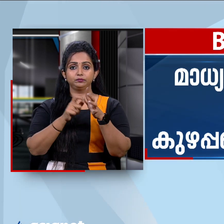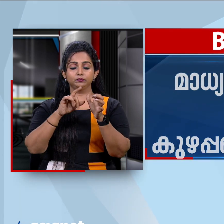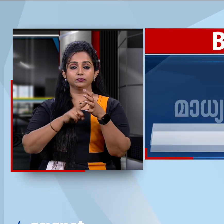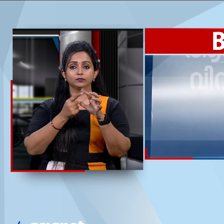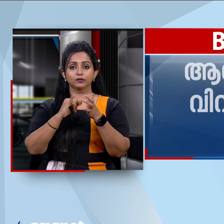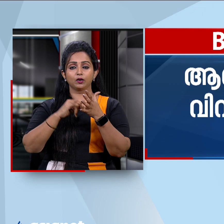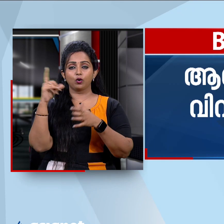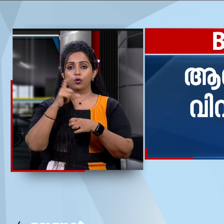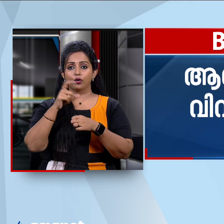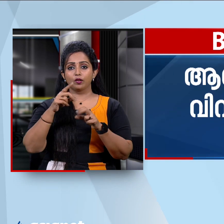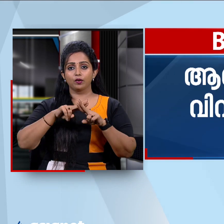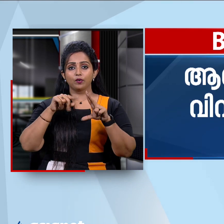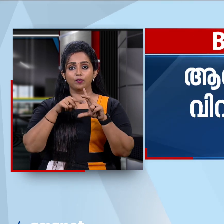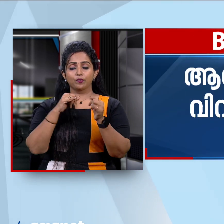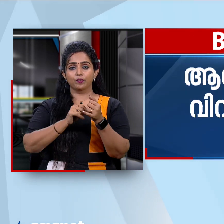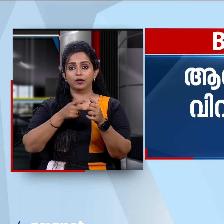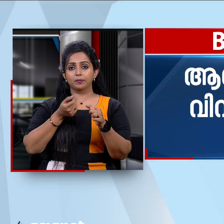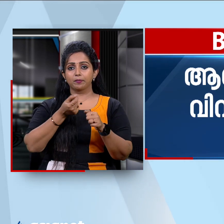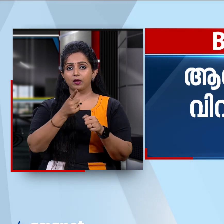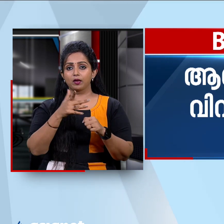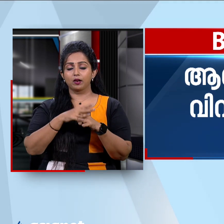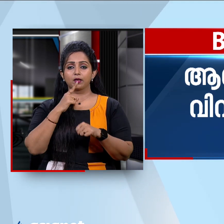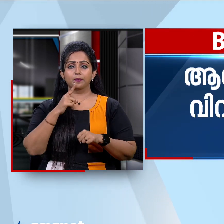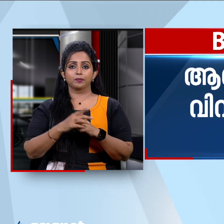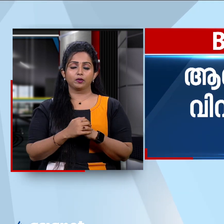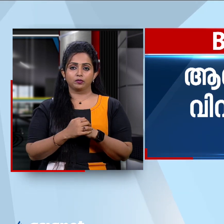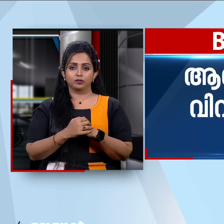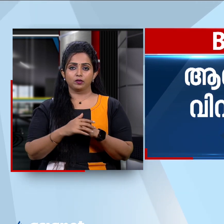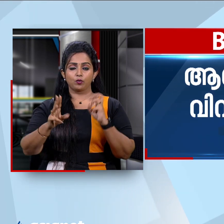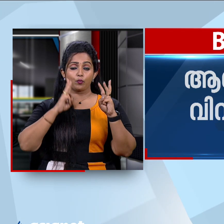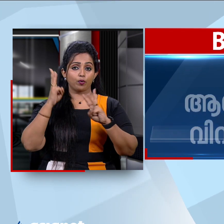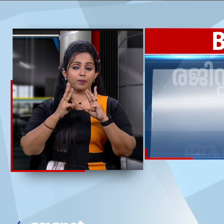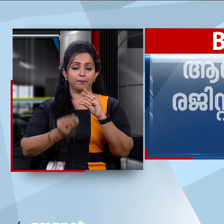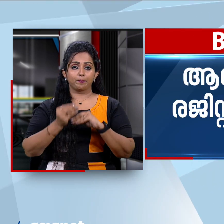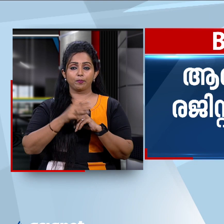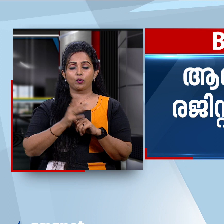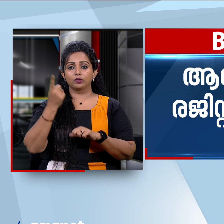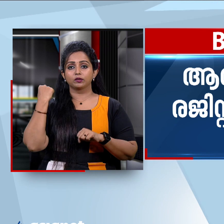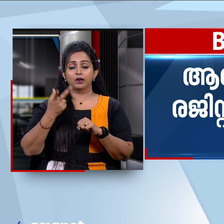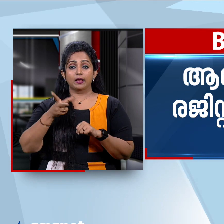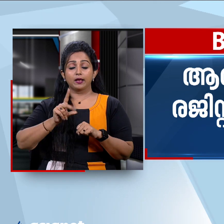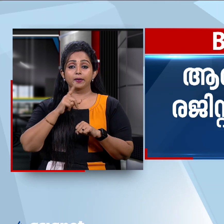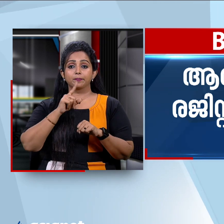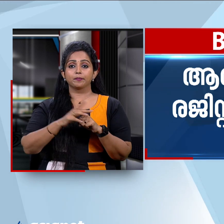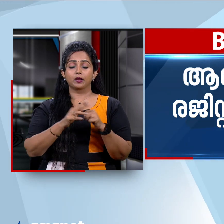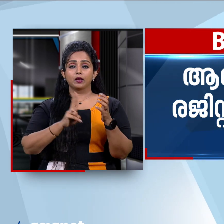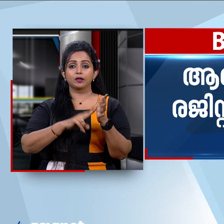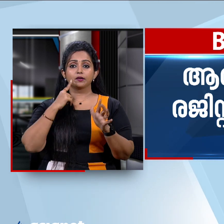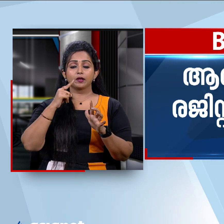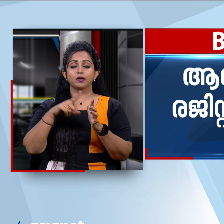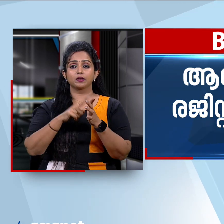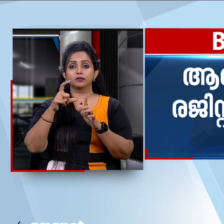രീതിയിൽ ഫീസ് അടയ്ക്കാത്ത വിദ്യാർത്ഥി എങ്ങനെയാണ് രജിസ്റ്റർ ചെയ്തവരുടെ പട്ടികയിൽ വന്നതെന്ന് വലിയ ആശയക്കുഴപ്പമുണ്ട്. വീണ്ടും ഇന്നലെ പറഞ്ഞിട്ടുള്ള NISCയുടെ സോഫ്റ്റ്വെയർ